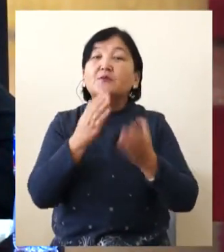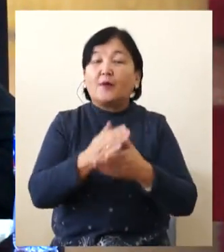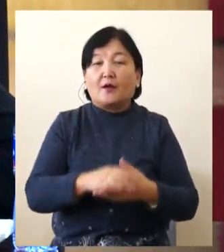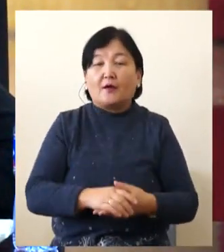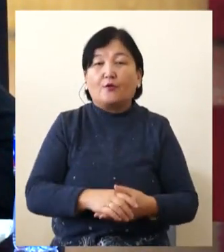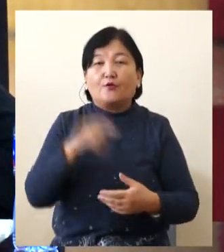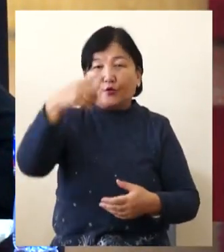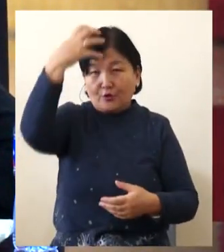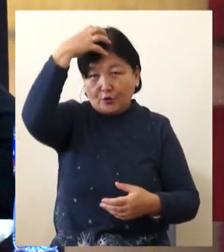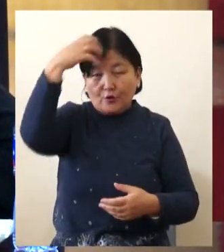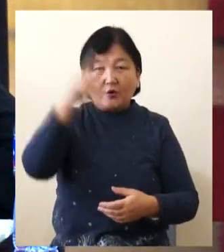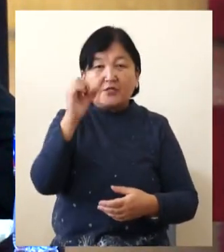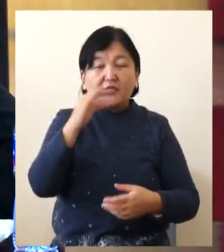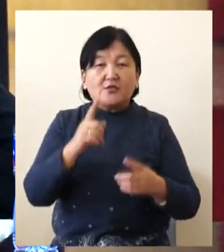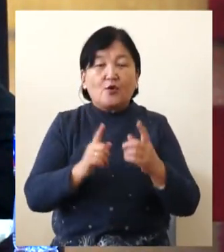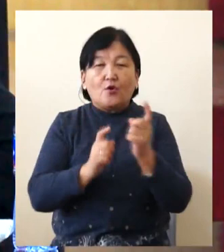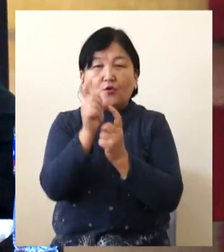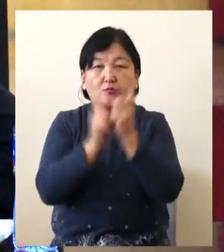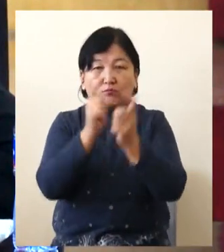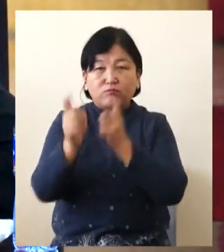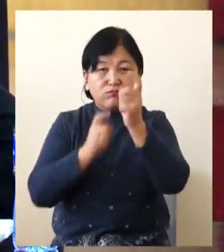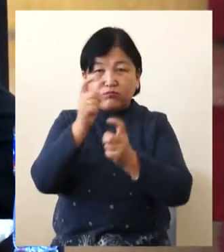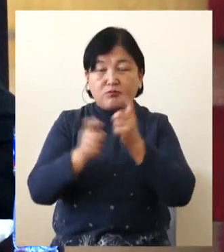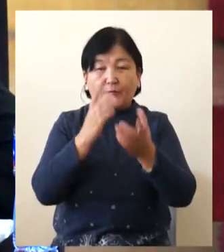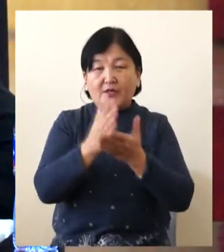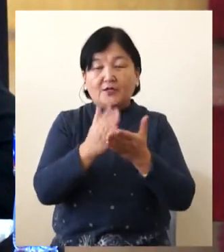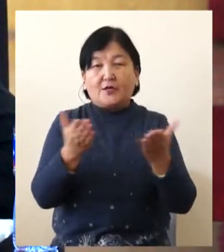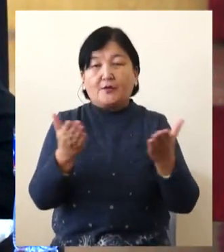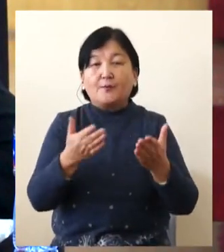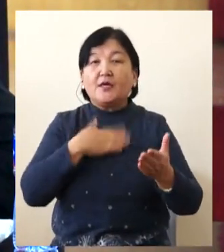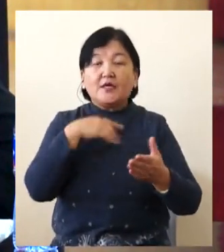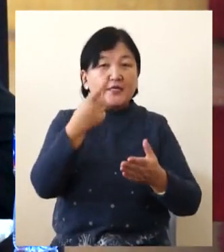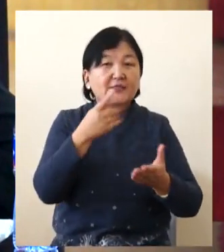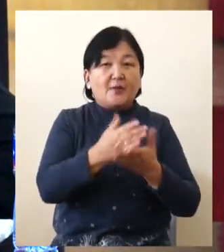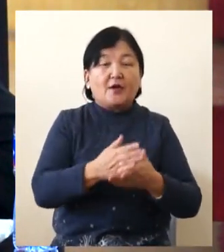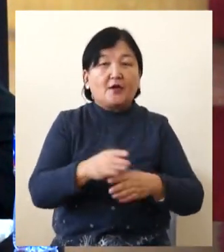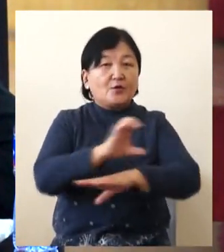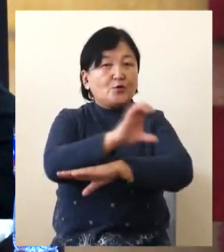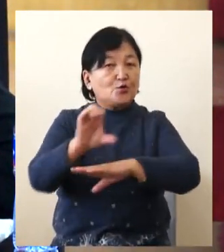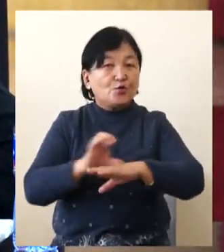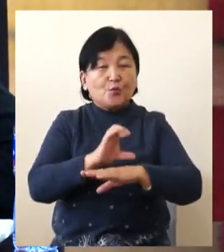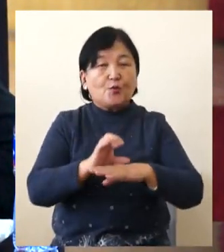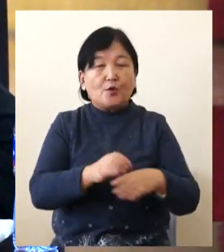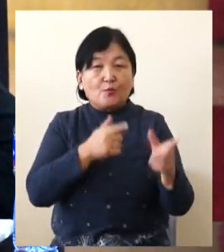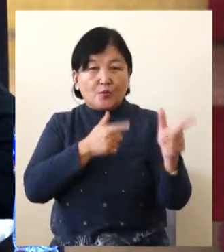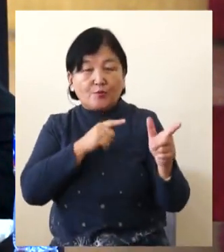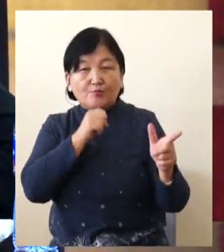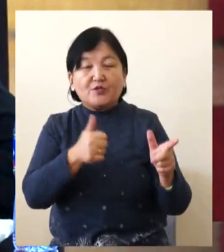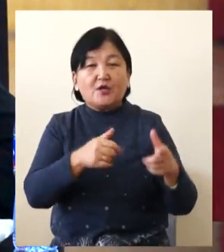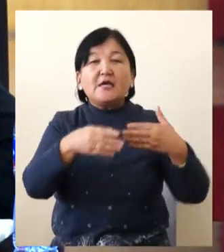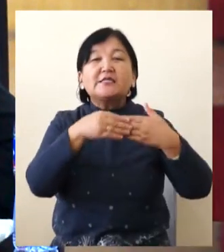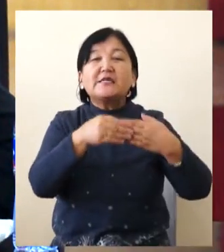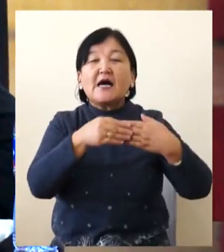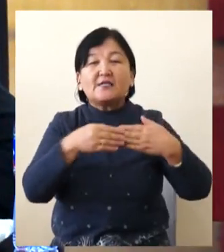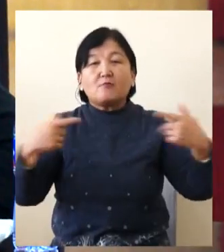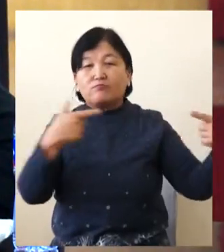Өнөөдөр бид нар ингээд төр засгийн хоорондоо маргалдаад ингээд сууж байгаа. Гэхдээ би түрүү хийсэн. Бид нар сумаар биш цаасар байлдаж байгаа. Энэ бол